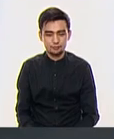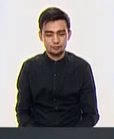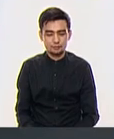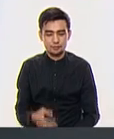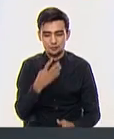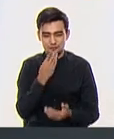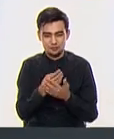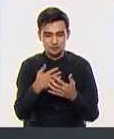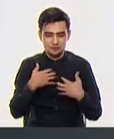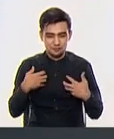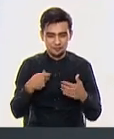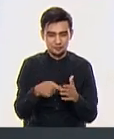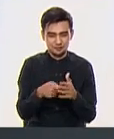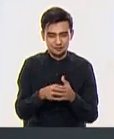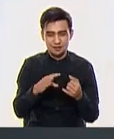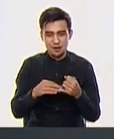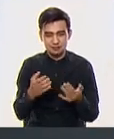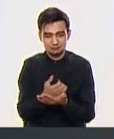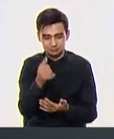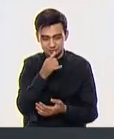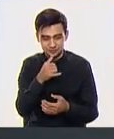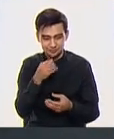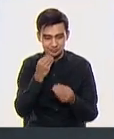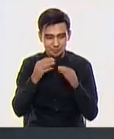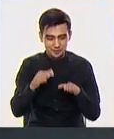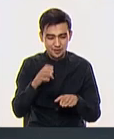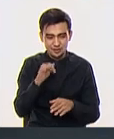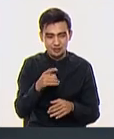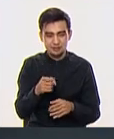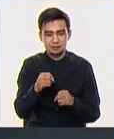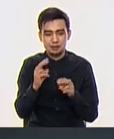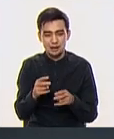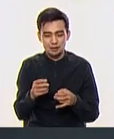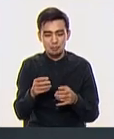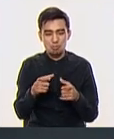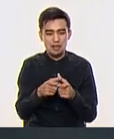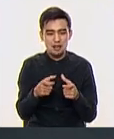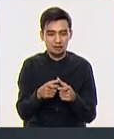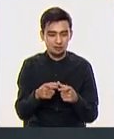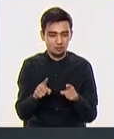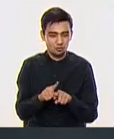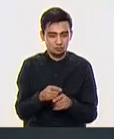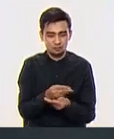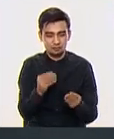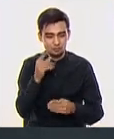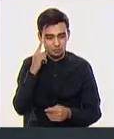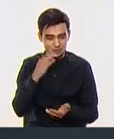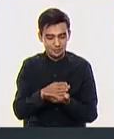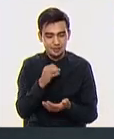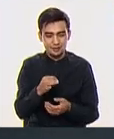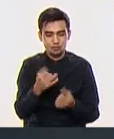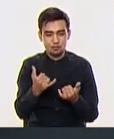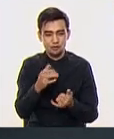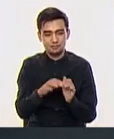Малын жайуға жер таппай отырғандарға арнай жайылым билеті берілу мүмкін. Бүгін сенат депутаттары өріс мәселесін шешу керектігін